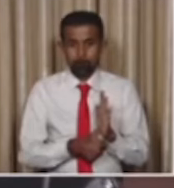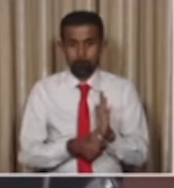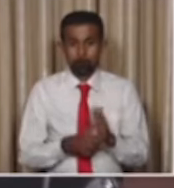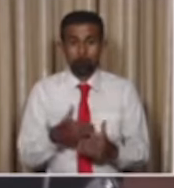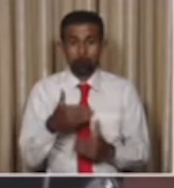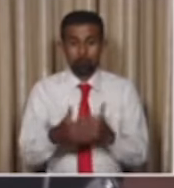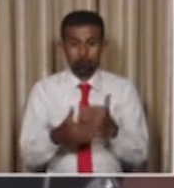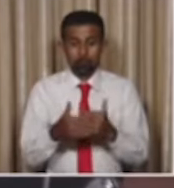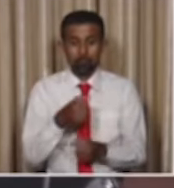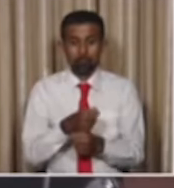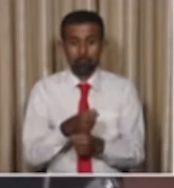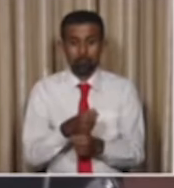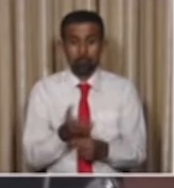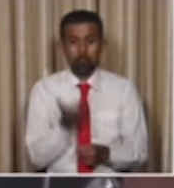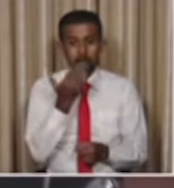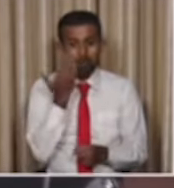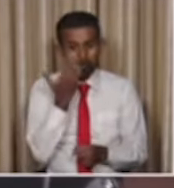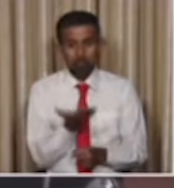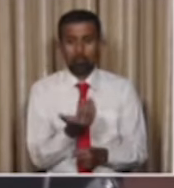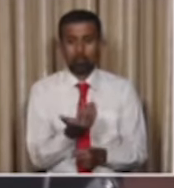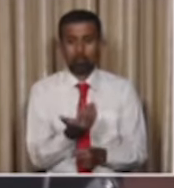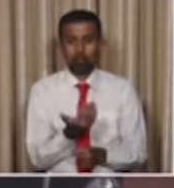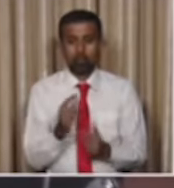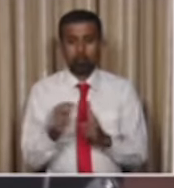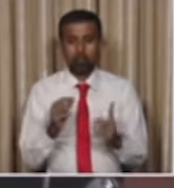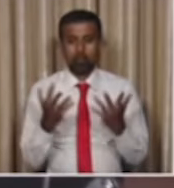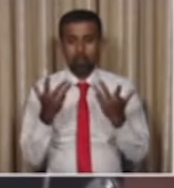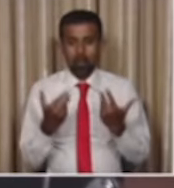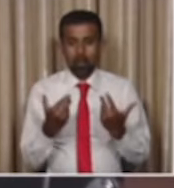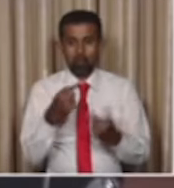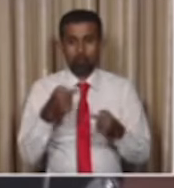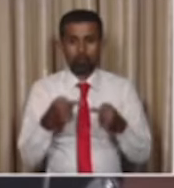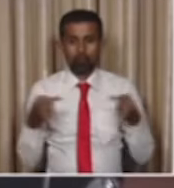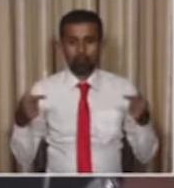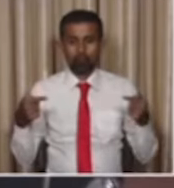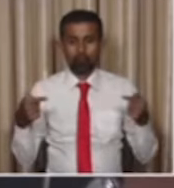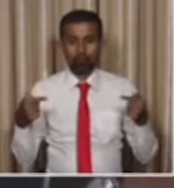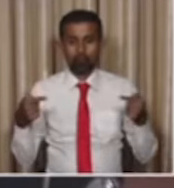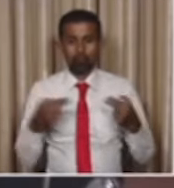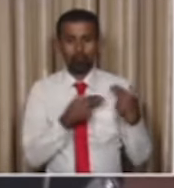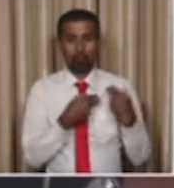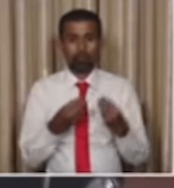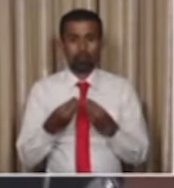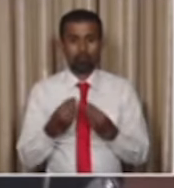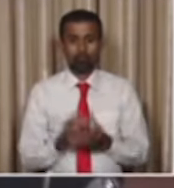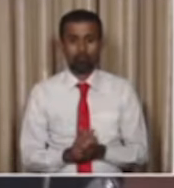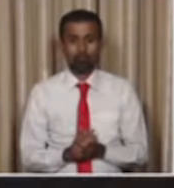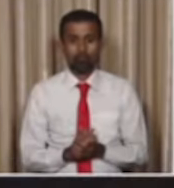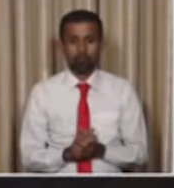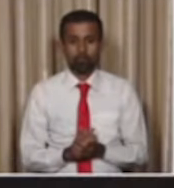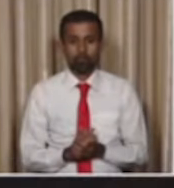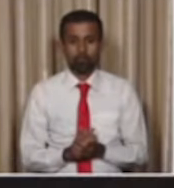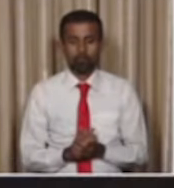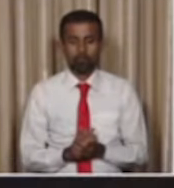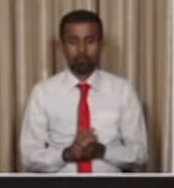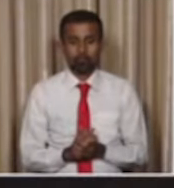ගෙනියන ආණ්ඩුව බෞතරේ වෙන්නන්න ඕන. අවශ්‍ය අවශ්‍ය මන්ත්‍රී සංඛ්‍යාව. මුතුමා මේ විපක්ෂයට වකීම් බාරලා. නෑ ගරු මන්තම විපක්ෂයට